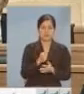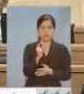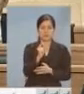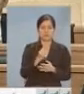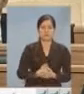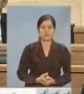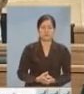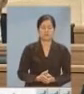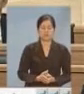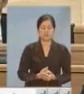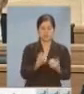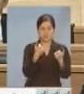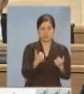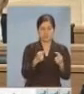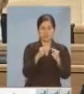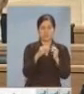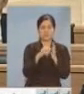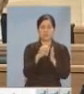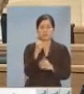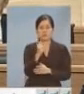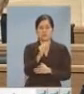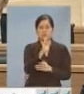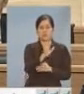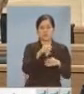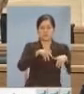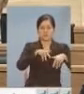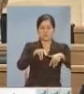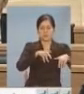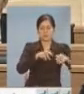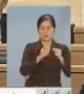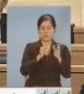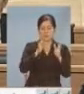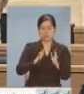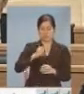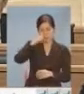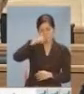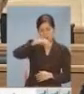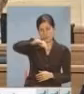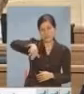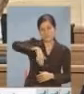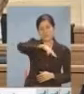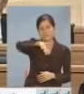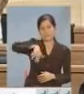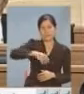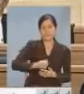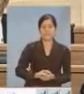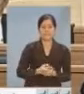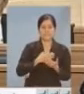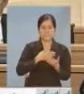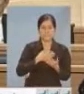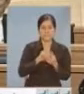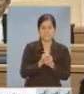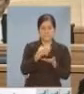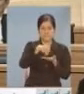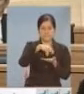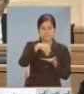ว่าเป็นความโชคดีหรือโชคร้ายของพี่น้องประชาชนชาวไทยทั้งประเทศผมจึงจำเป็นจะต้อง